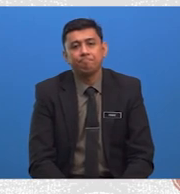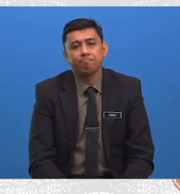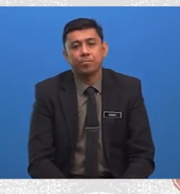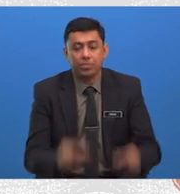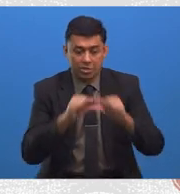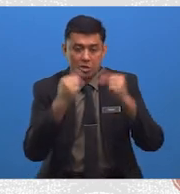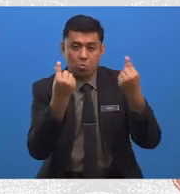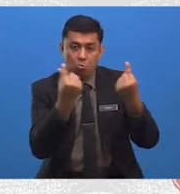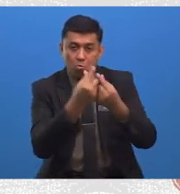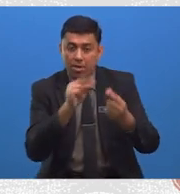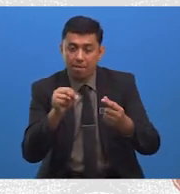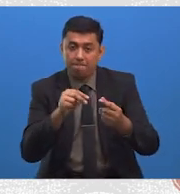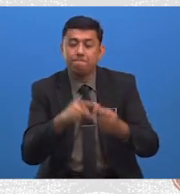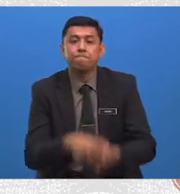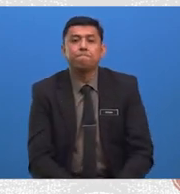Golongan pemerintah